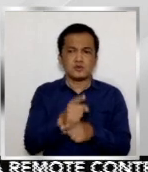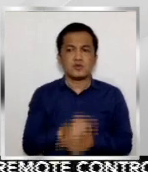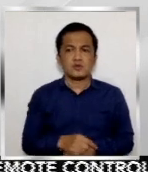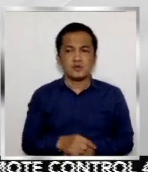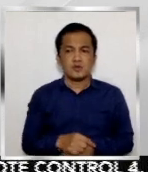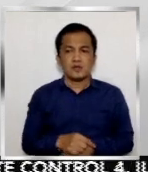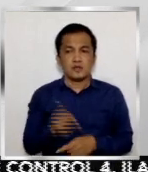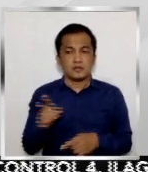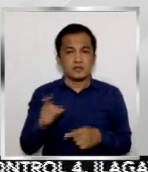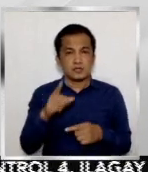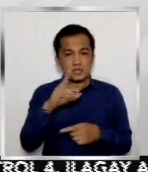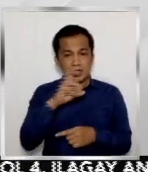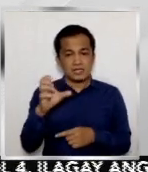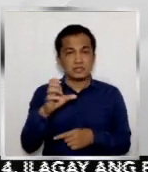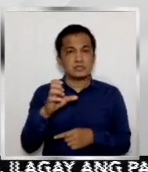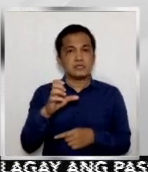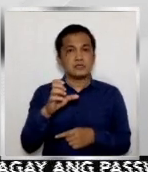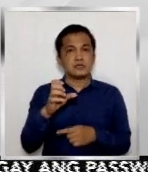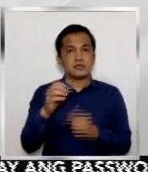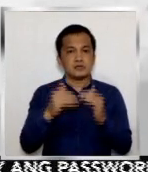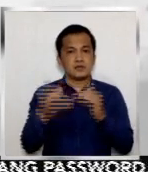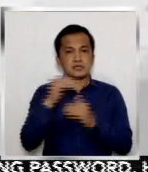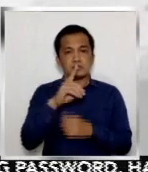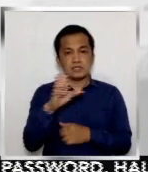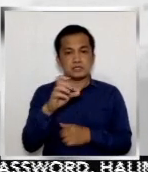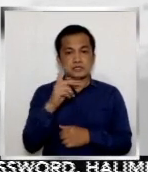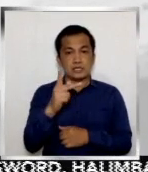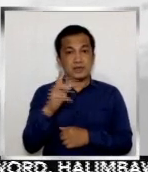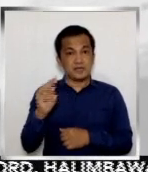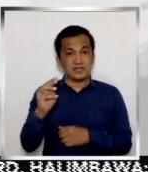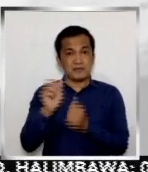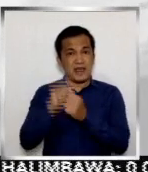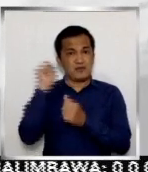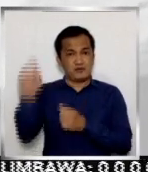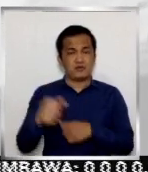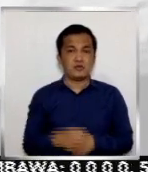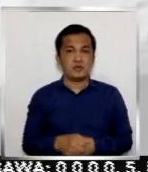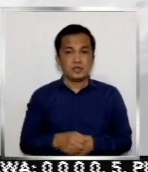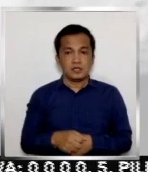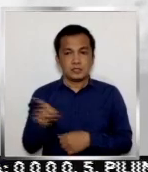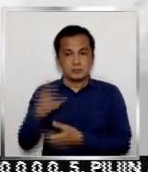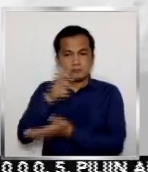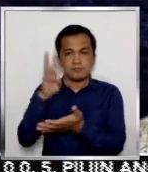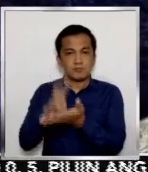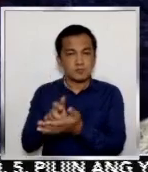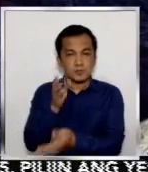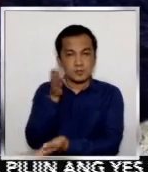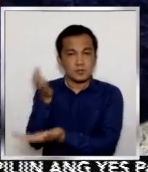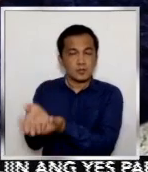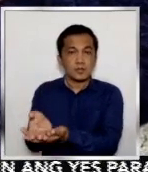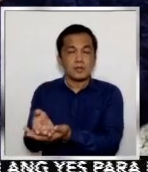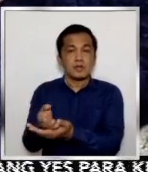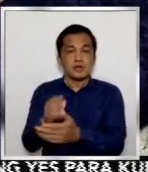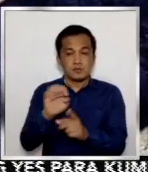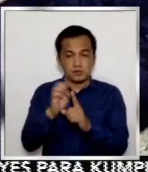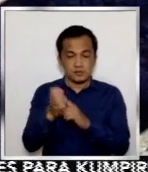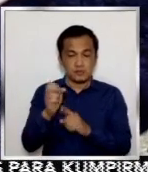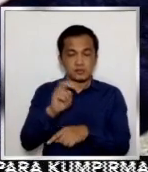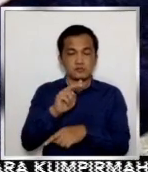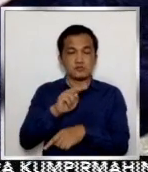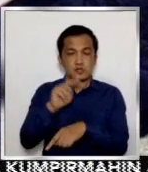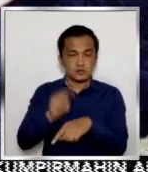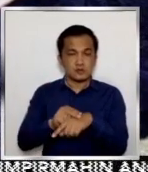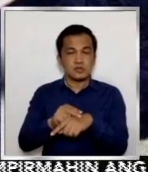100 kilometers, more than 100 kilometers away. Nasa lugar na ang Environmental Management Bureau at Department of Health para